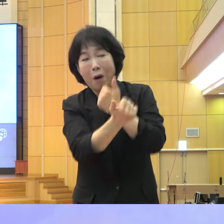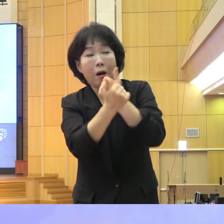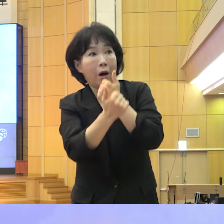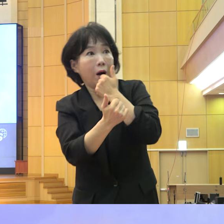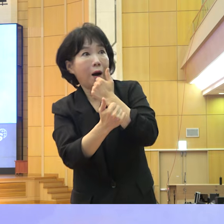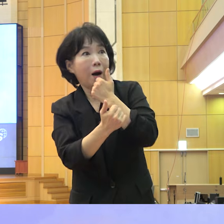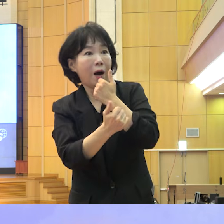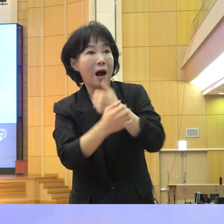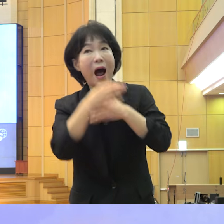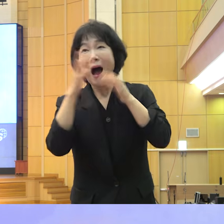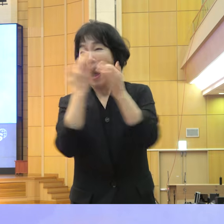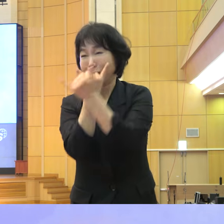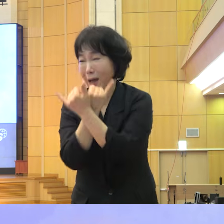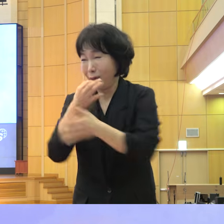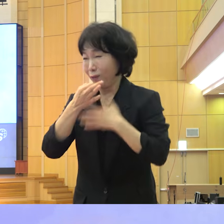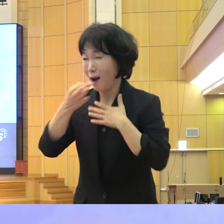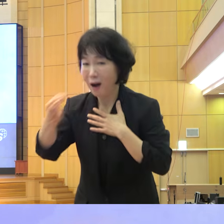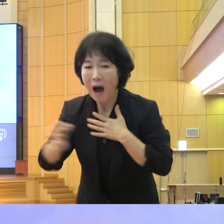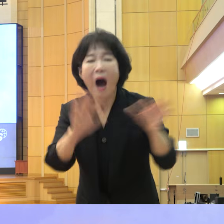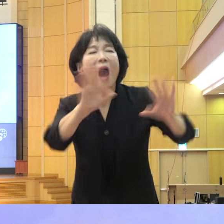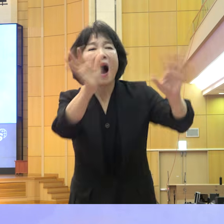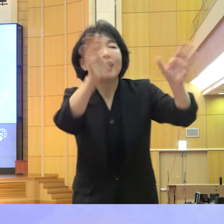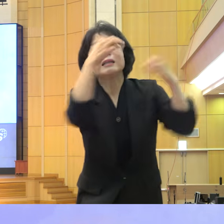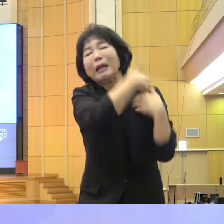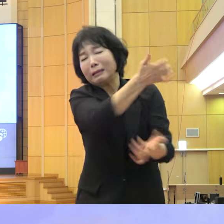심상치 않아가지고 아니요.